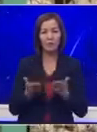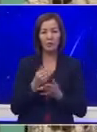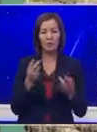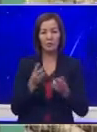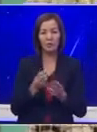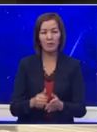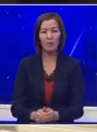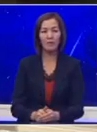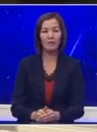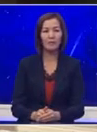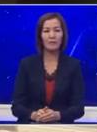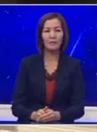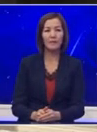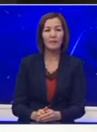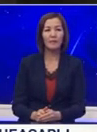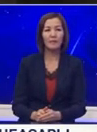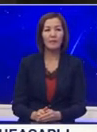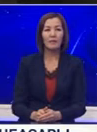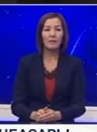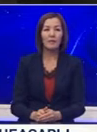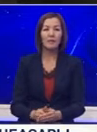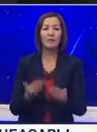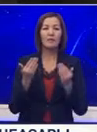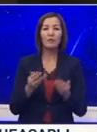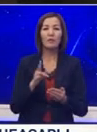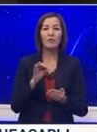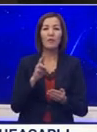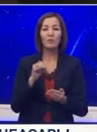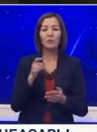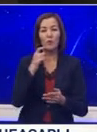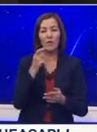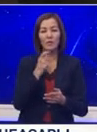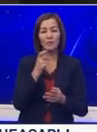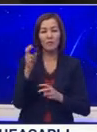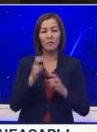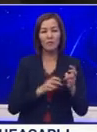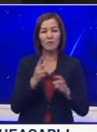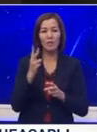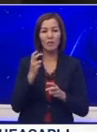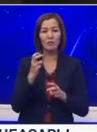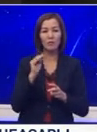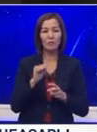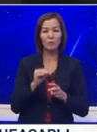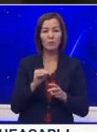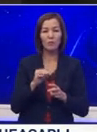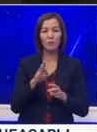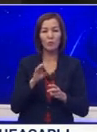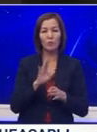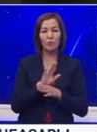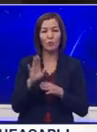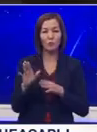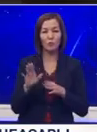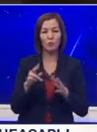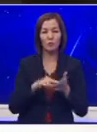алу. Биыл Көксу қантқа 200 мың тоннаға дейін өнімді өткізу